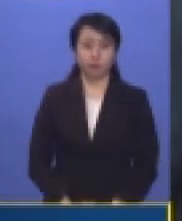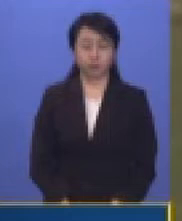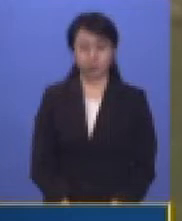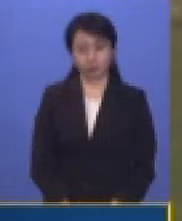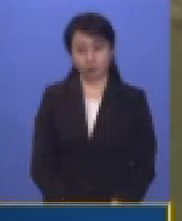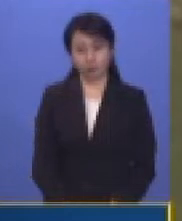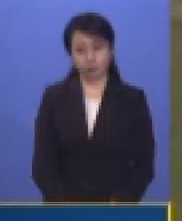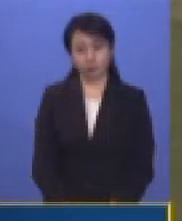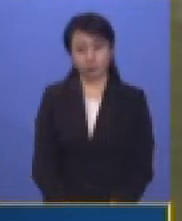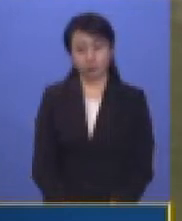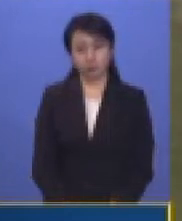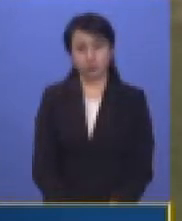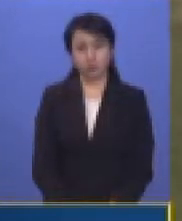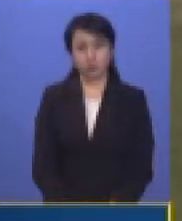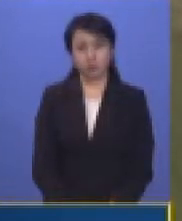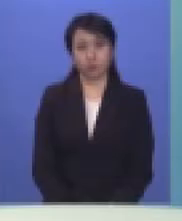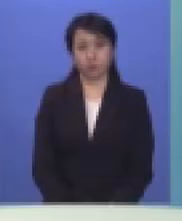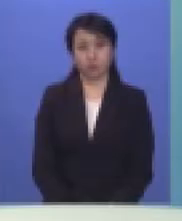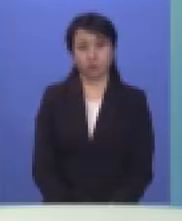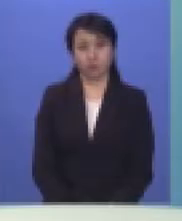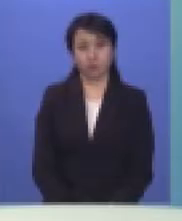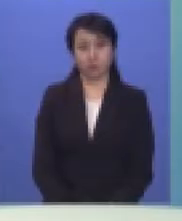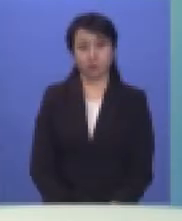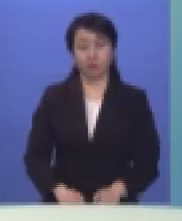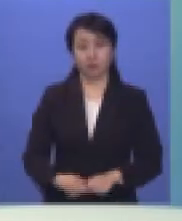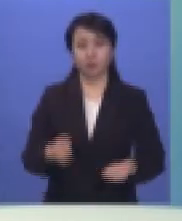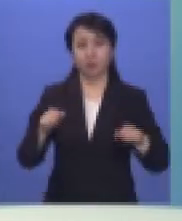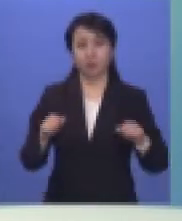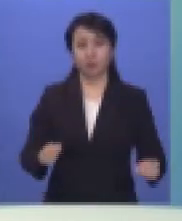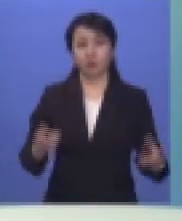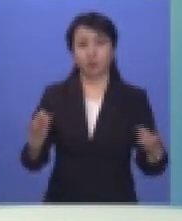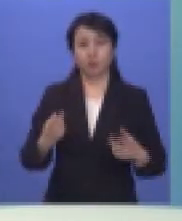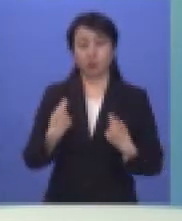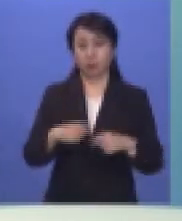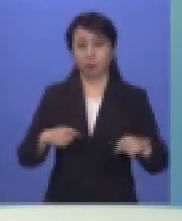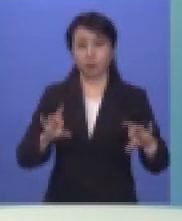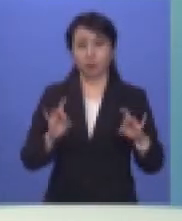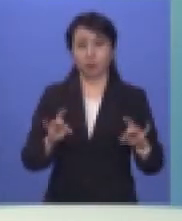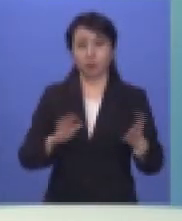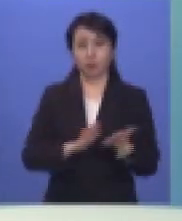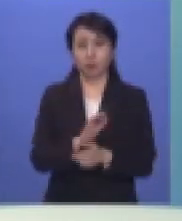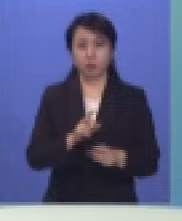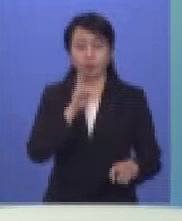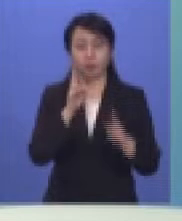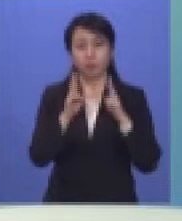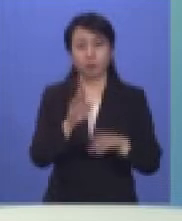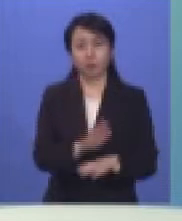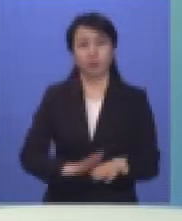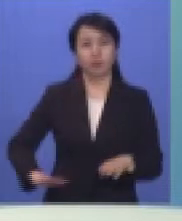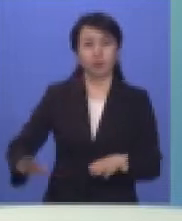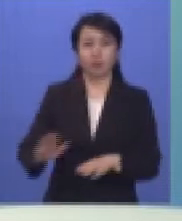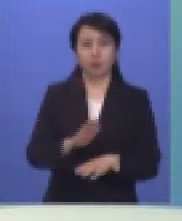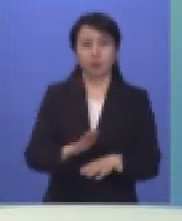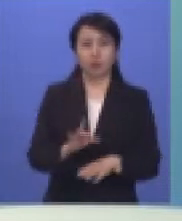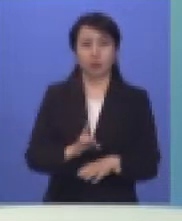Махжан Ахмадина, Урал Амренов, служба новостей. О нарушении прав потребителей в торговле рассказали журналистам на брифинге